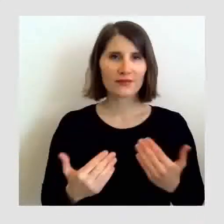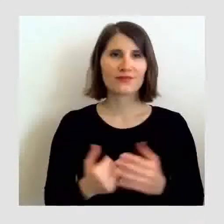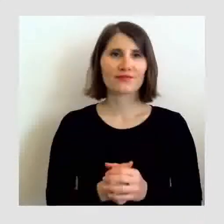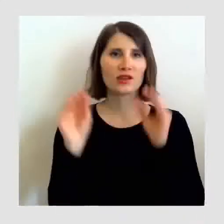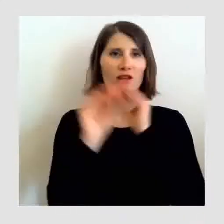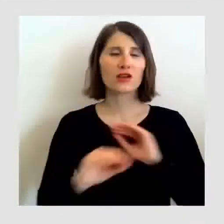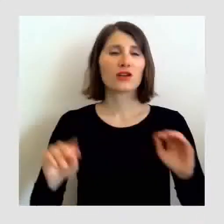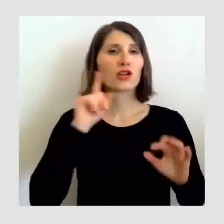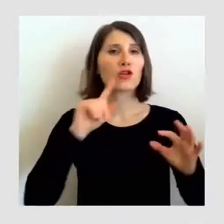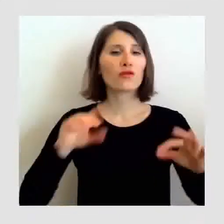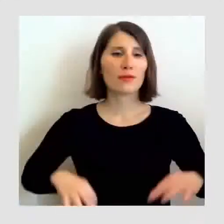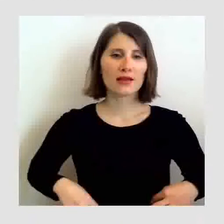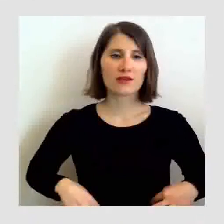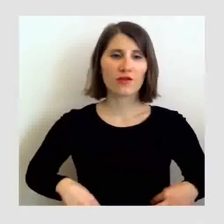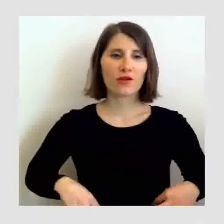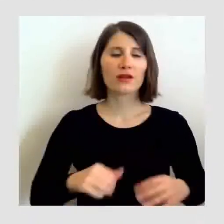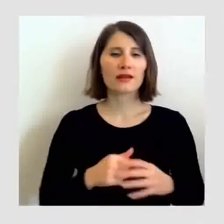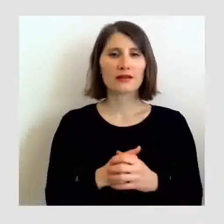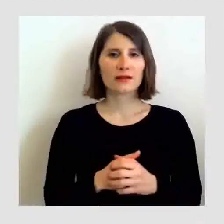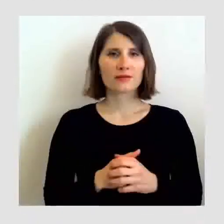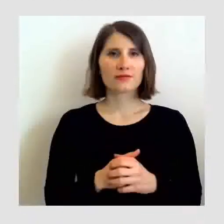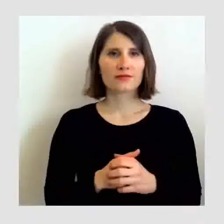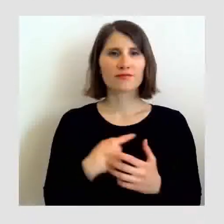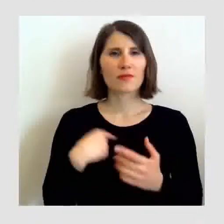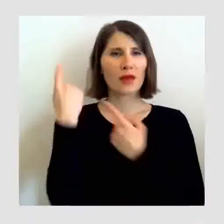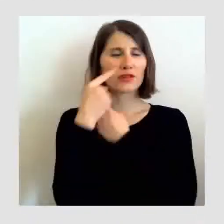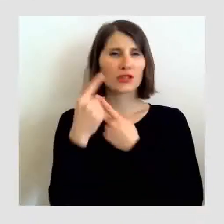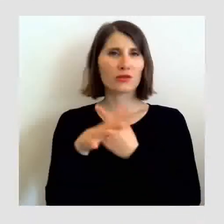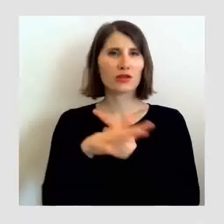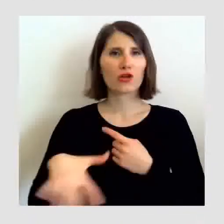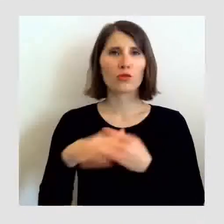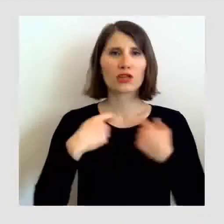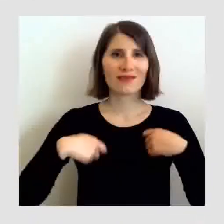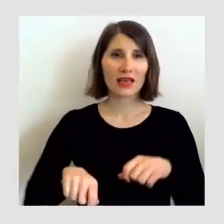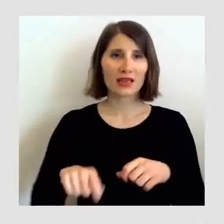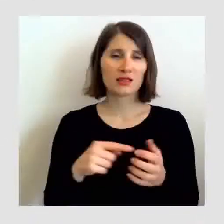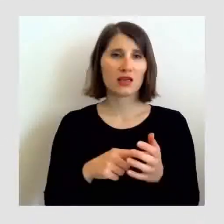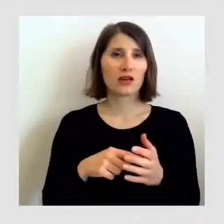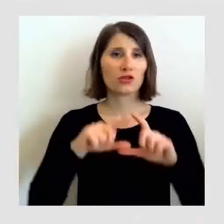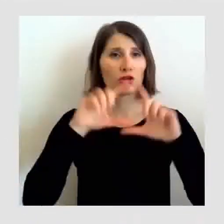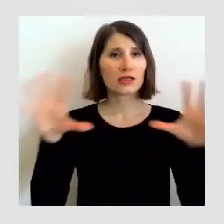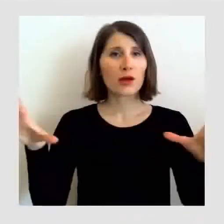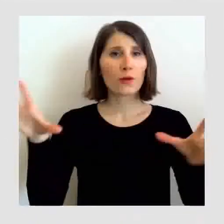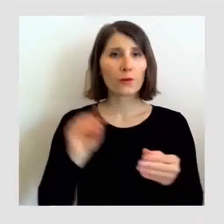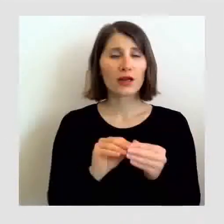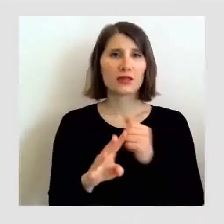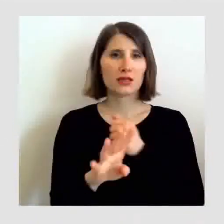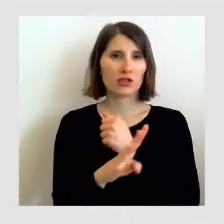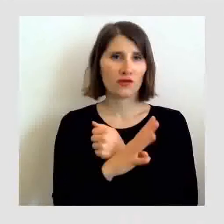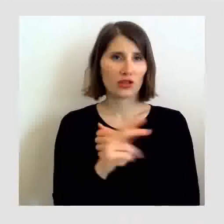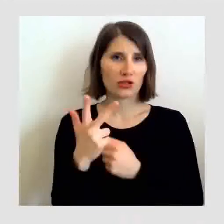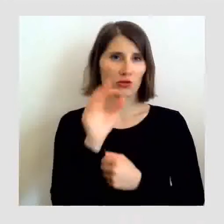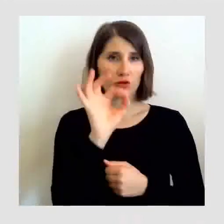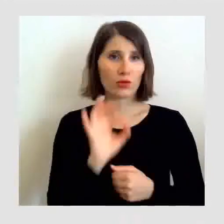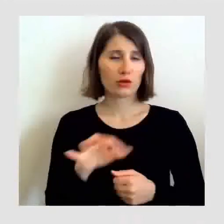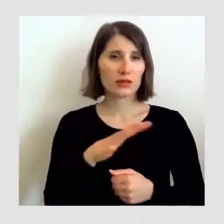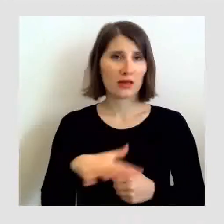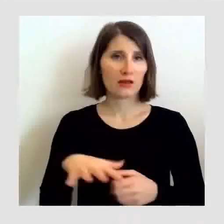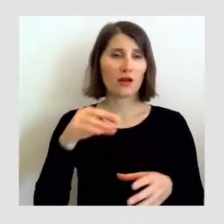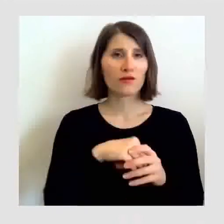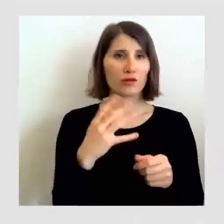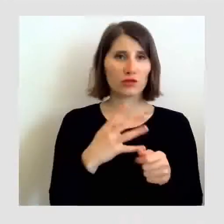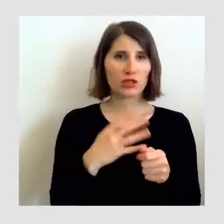Szanowni Państwo, myślę, że obszary wiejskie w Polsce, które zajmują aż 93% powierzchni naszego kraju, gdzie mieszka